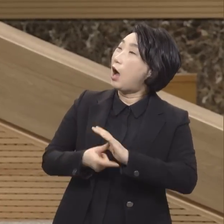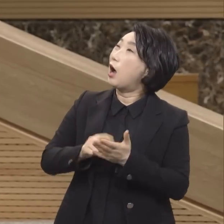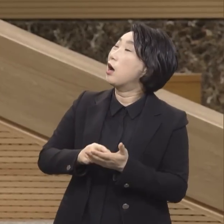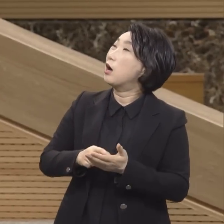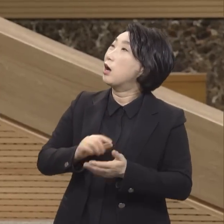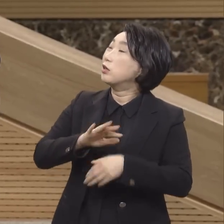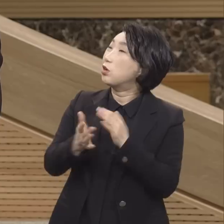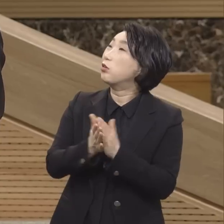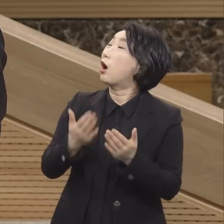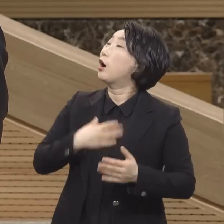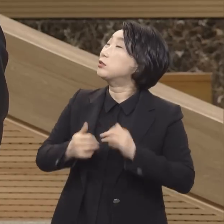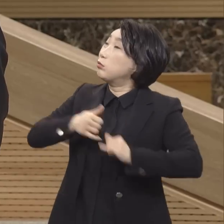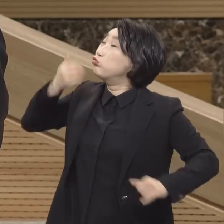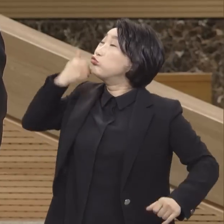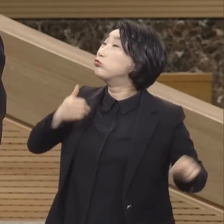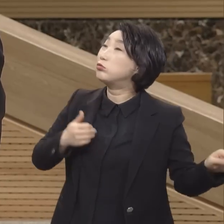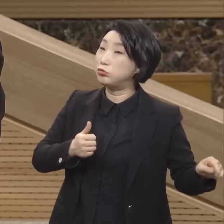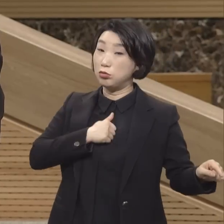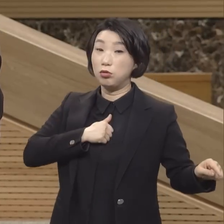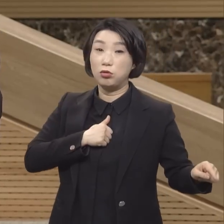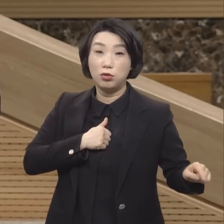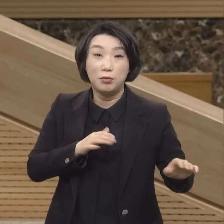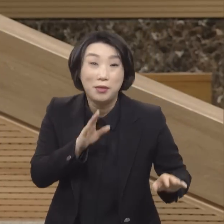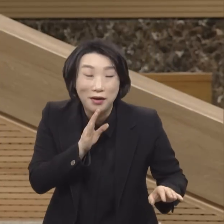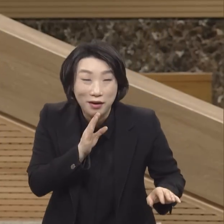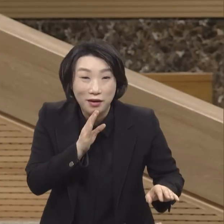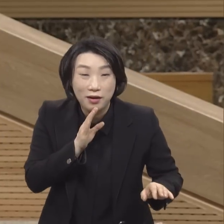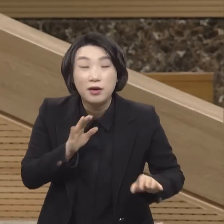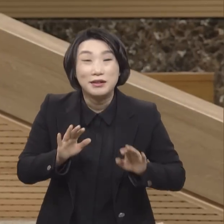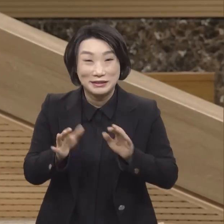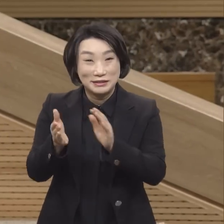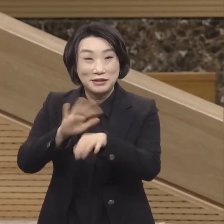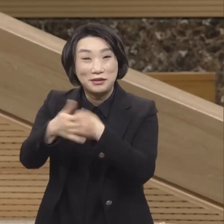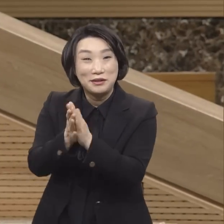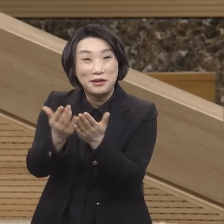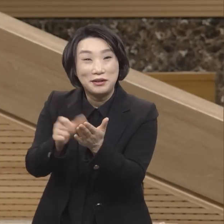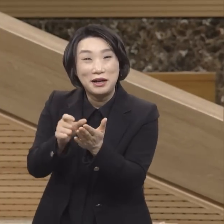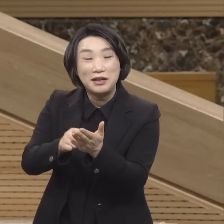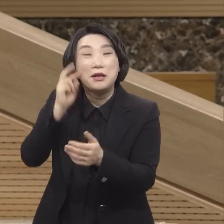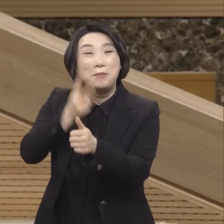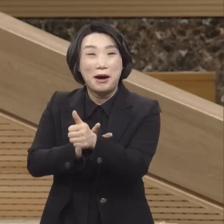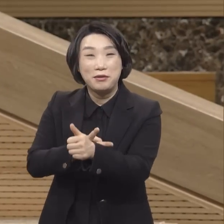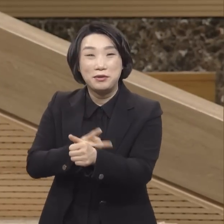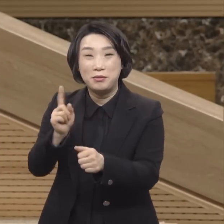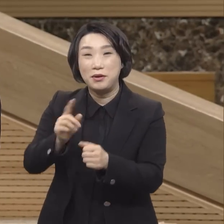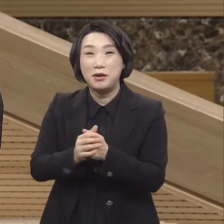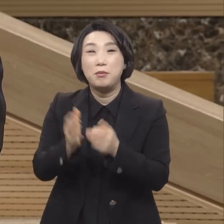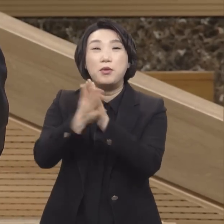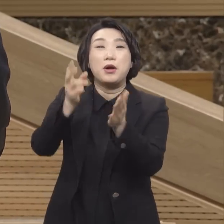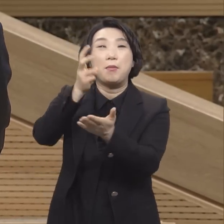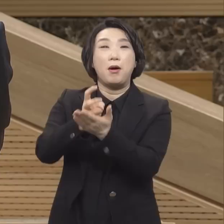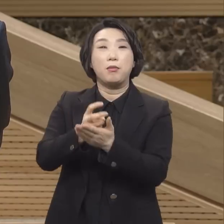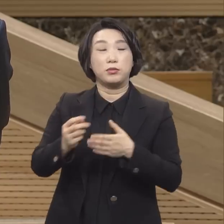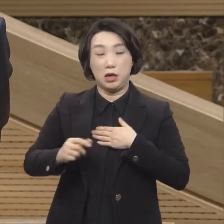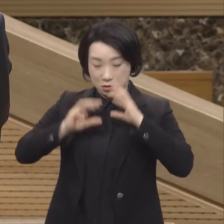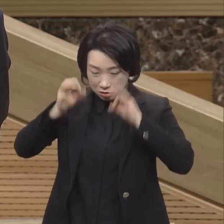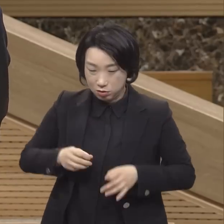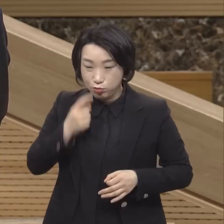그래도 사도 바울도 율법으로는 흠이 없는데 흠이 없는 자가 교회를 열심히 핍박했다는